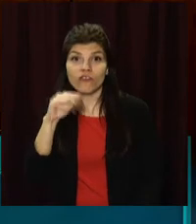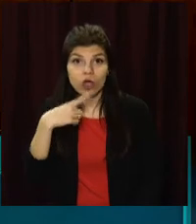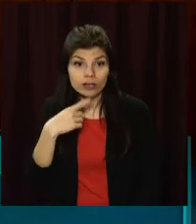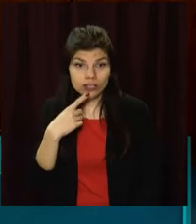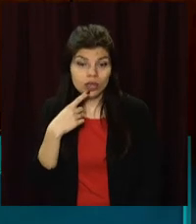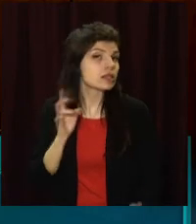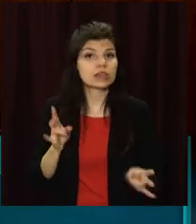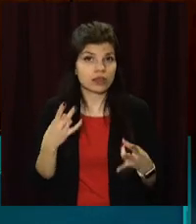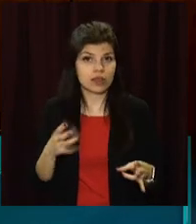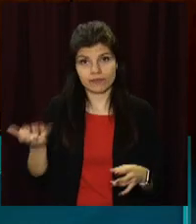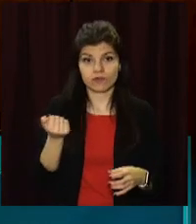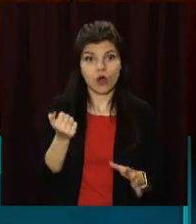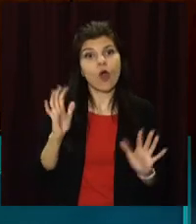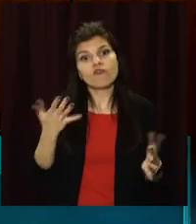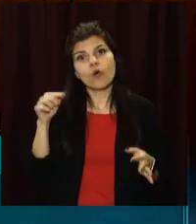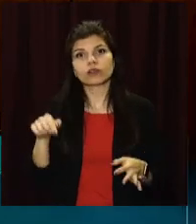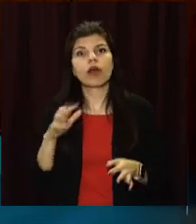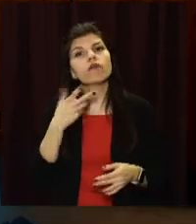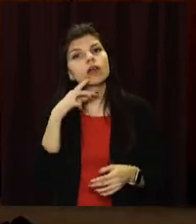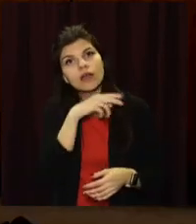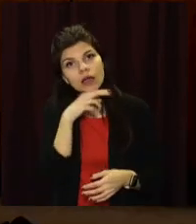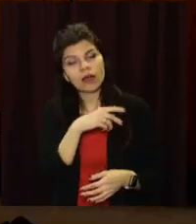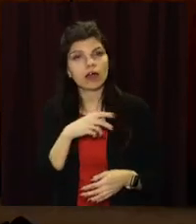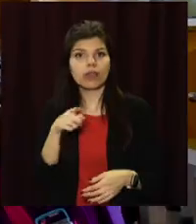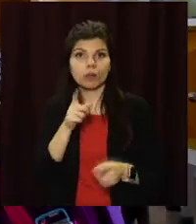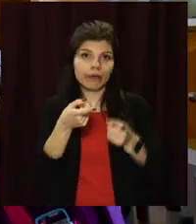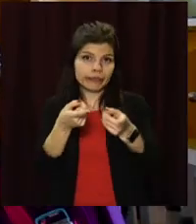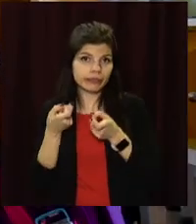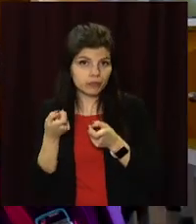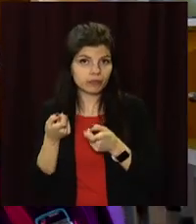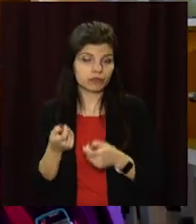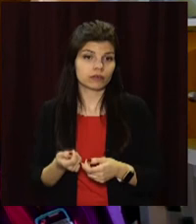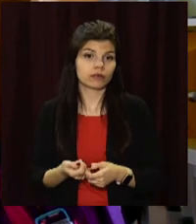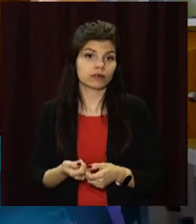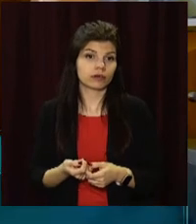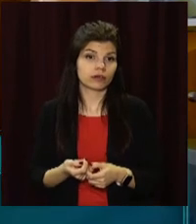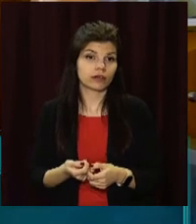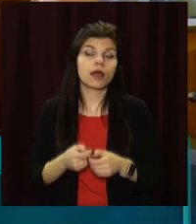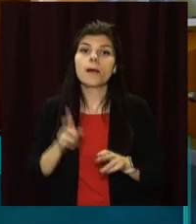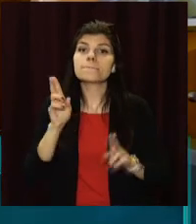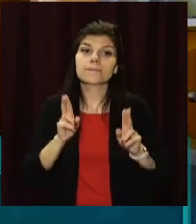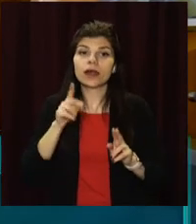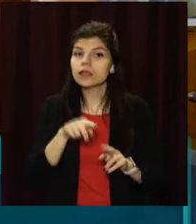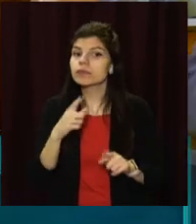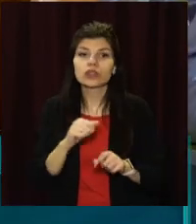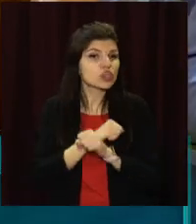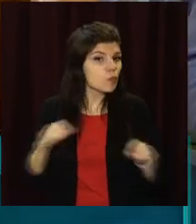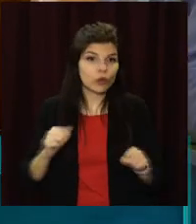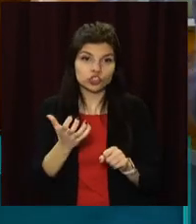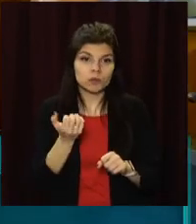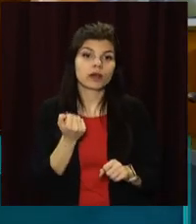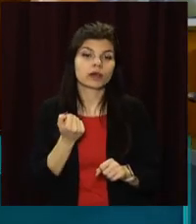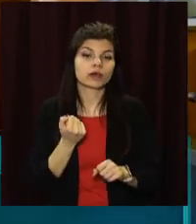брати. Вдруг там якийсь яд, тебе заманюють. Правило там, де не можна брати